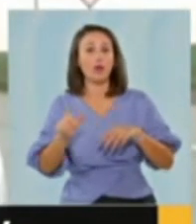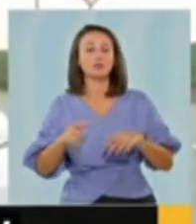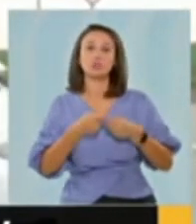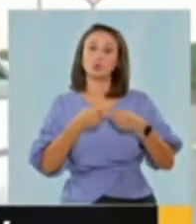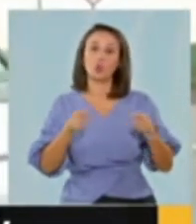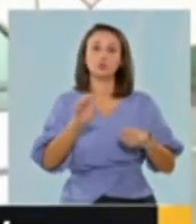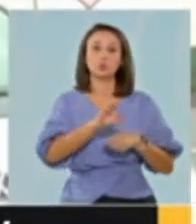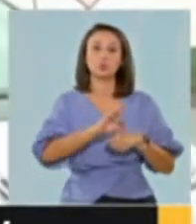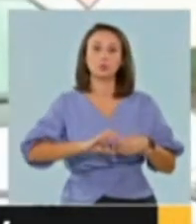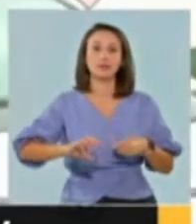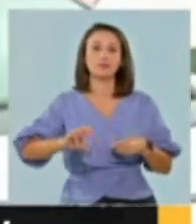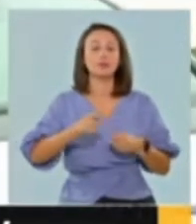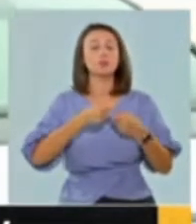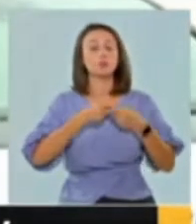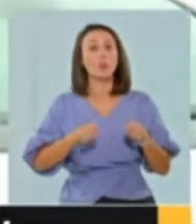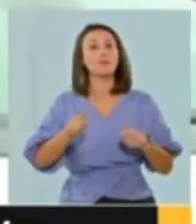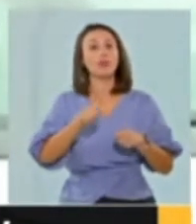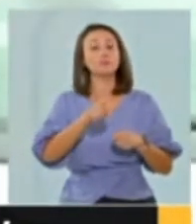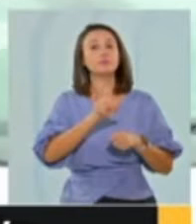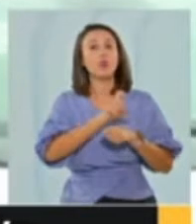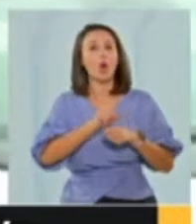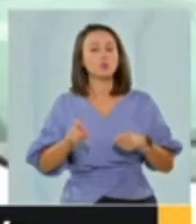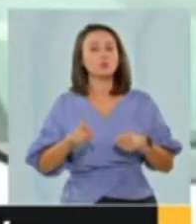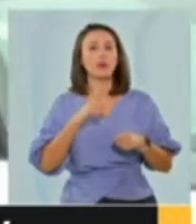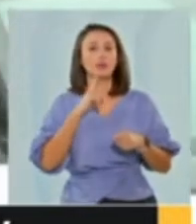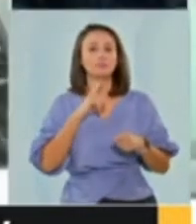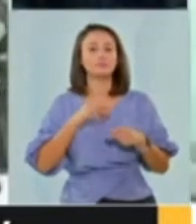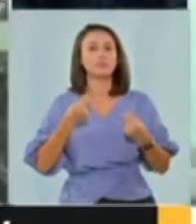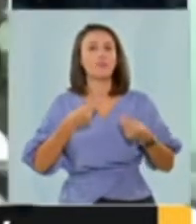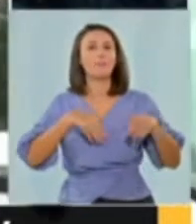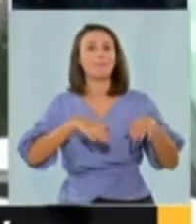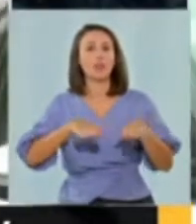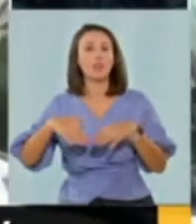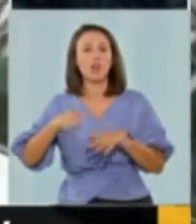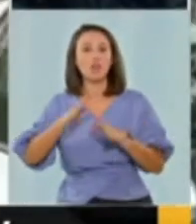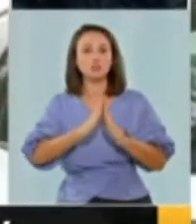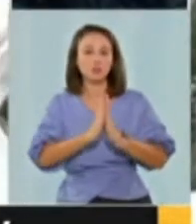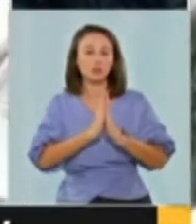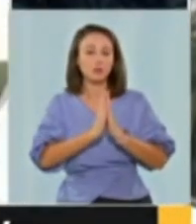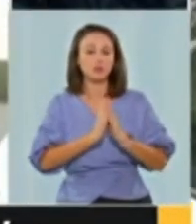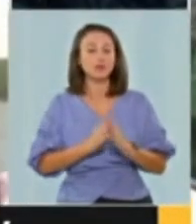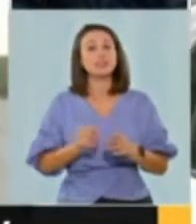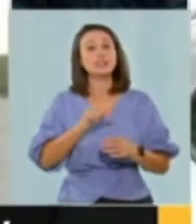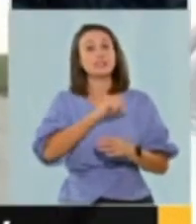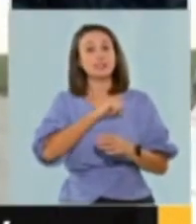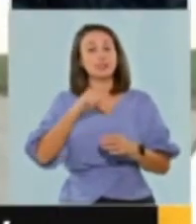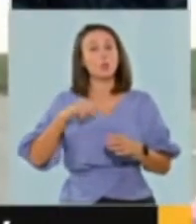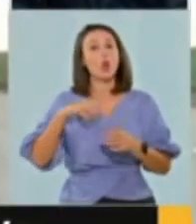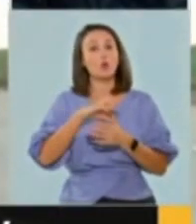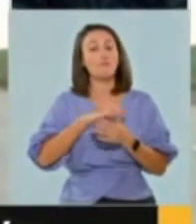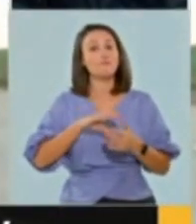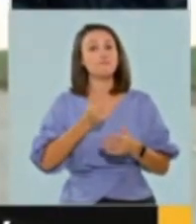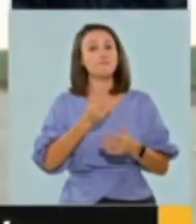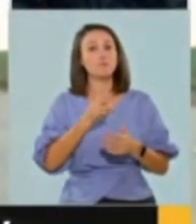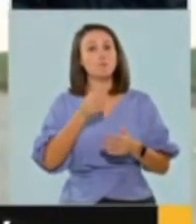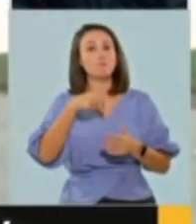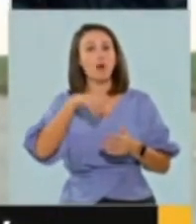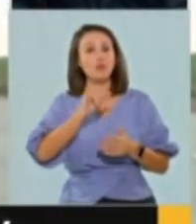întreg județul. Toate acestea din cauza unui pelerinaj. Singura localitate care se încadrează este Fumați.